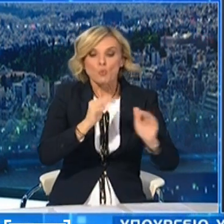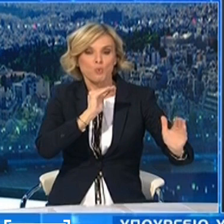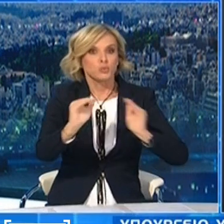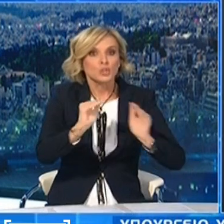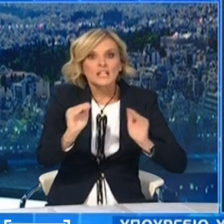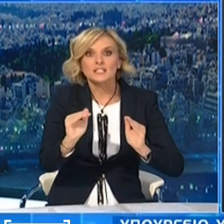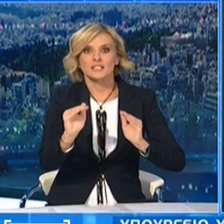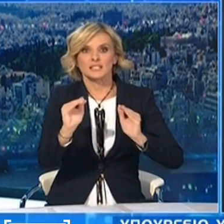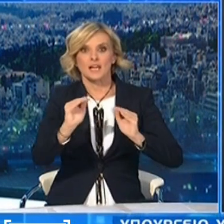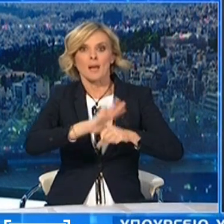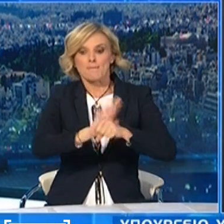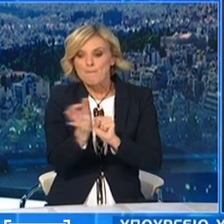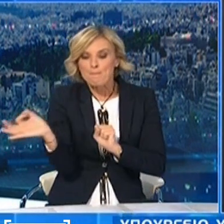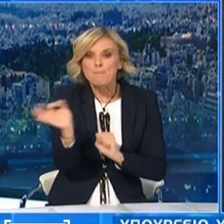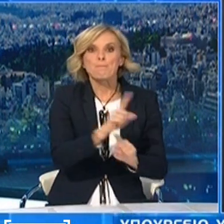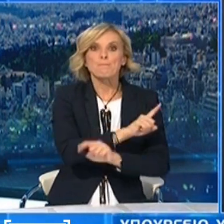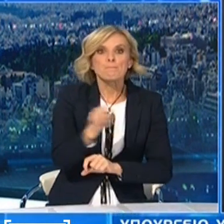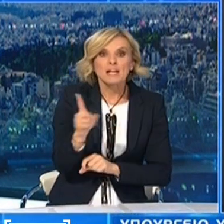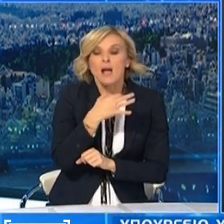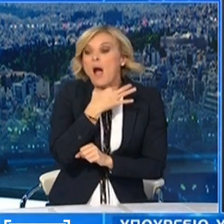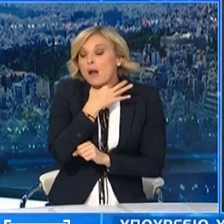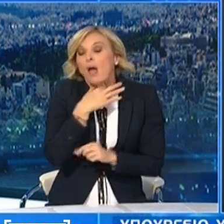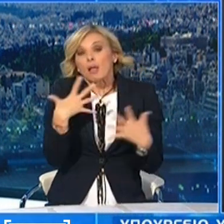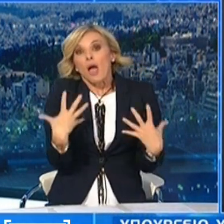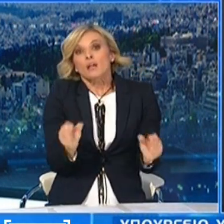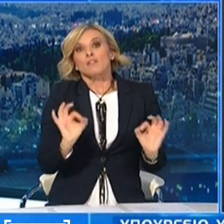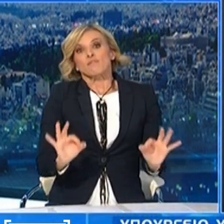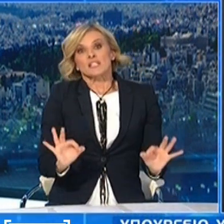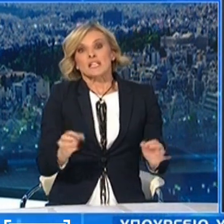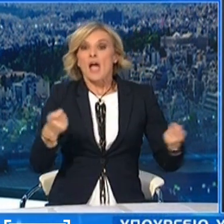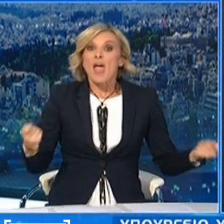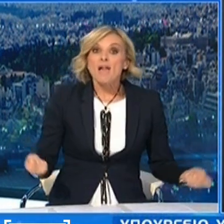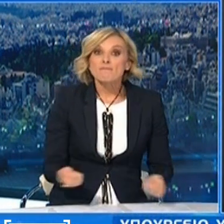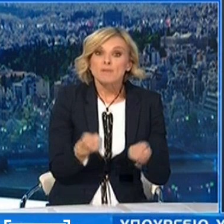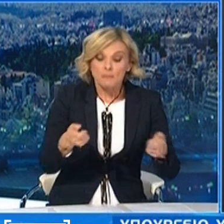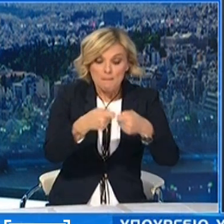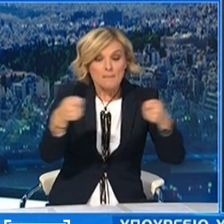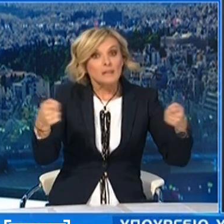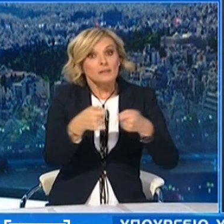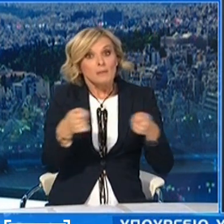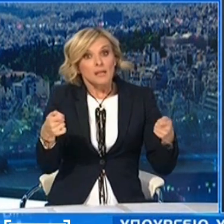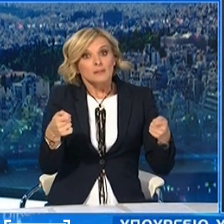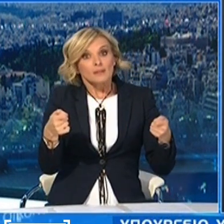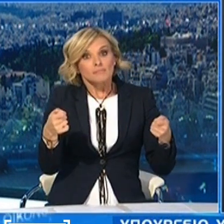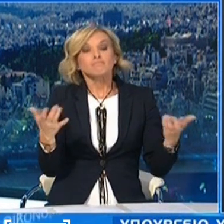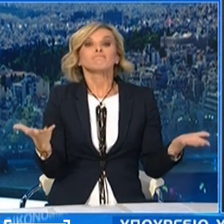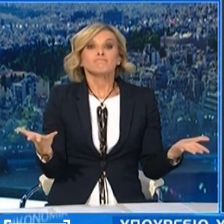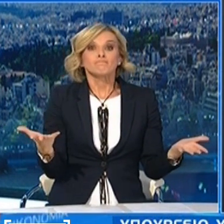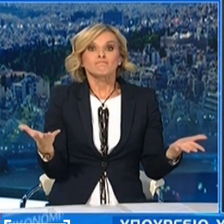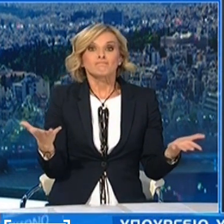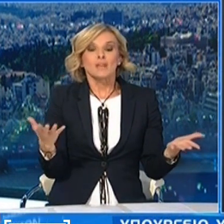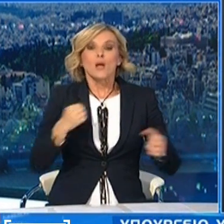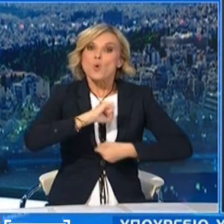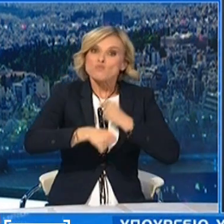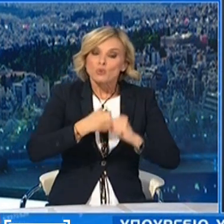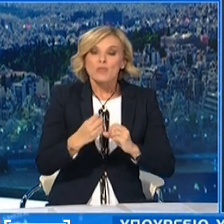θωρακίσουμε την δυνατότητα που έχουμε, την ανάγκη που έχουμε να εφαρμοστούν τα μέτρα, θα έπρεπε να φαίνεται ότι κάνουμε ένα βήμα